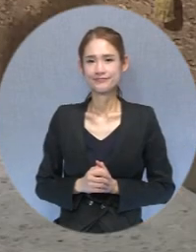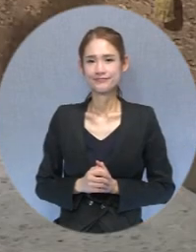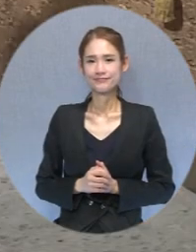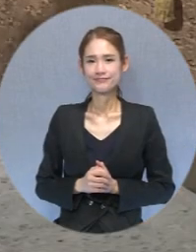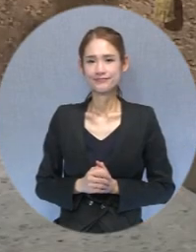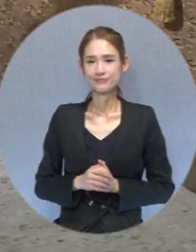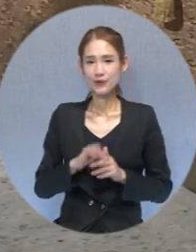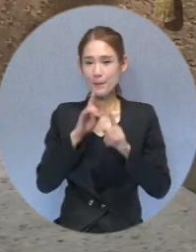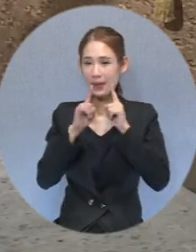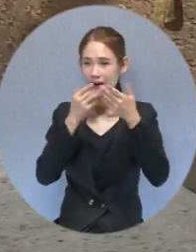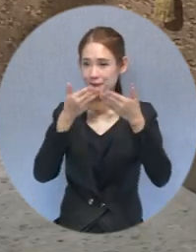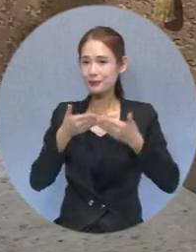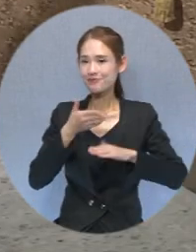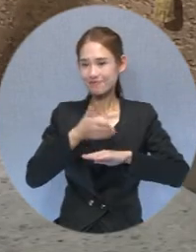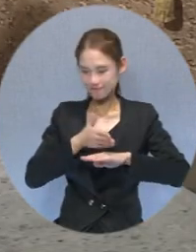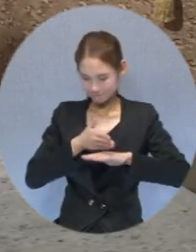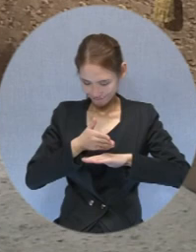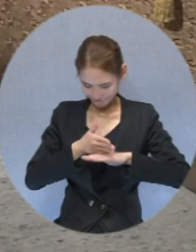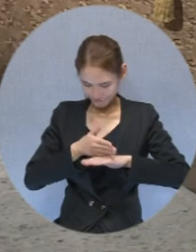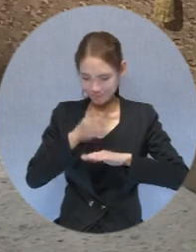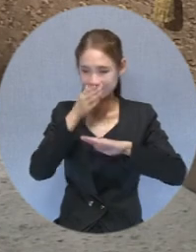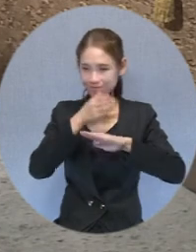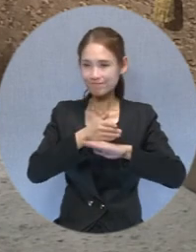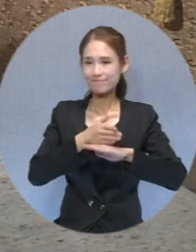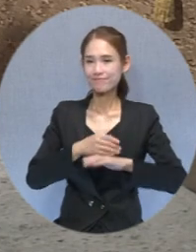네, 오늘 말씀 감사합니다. 네, 고맙습니다.